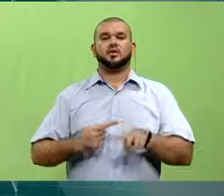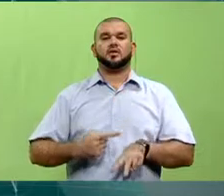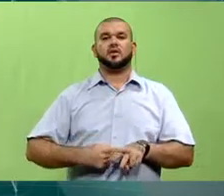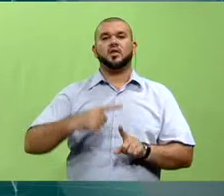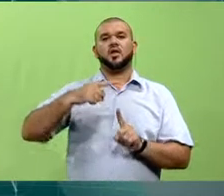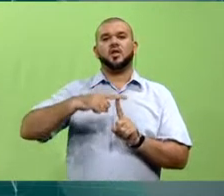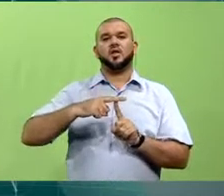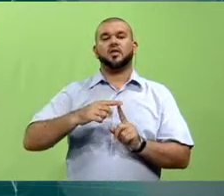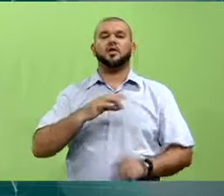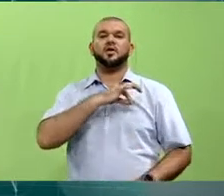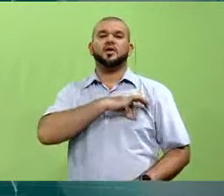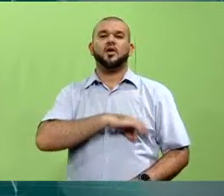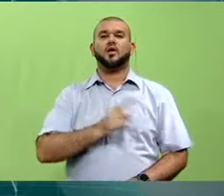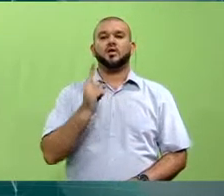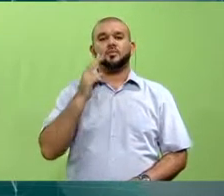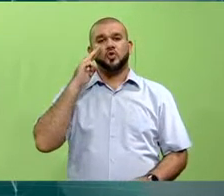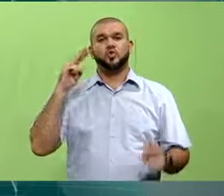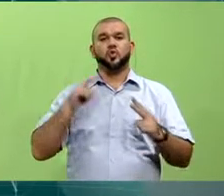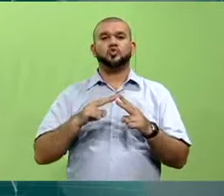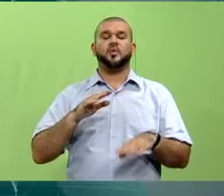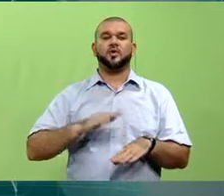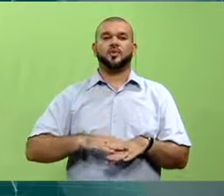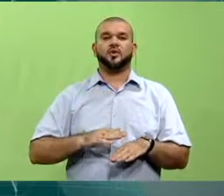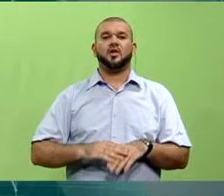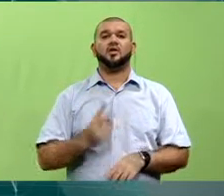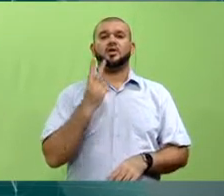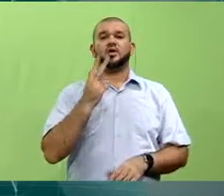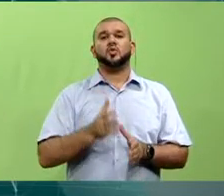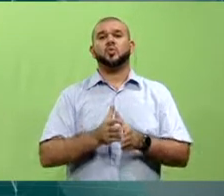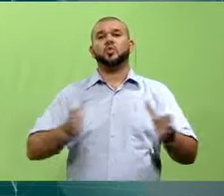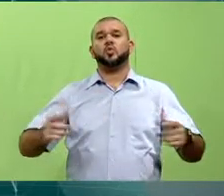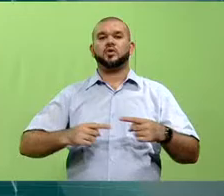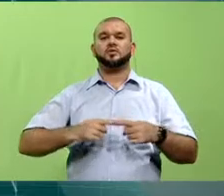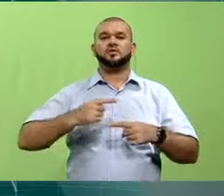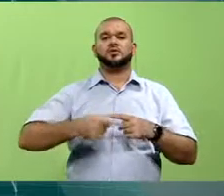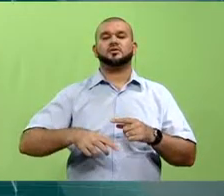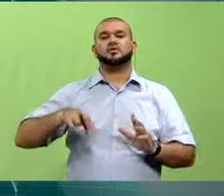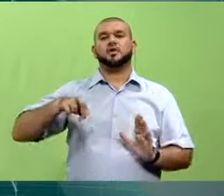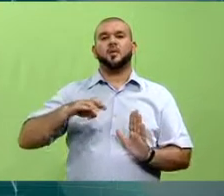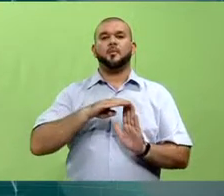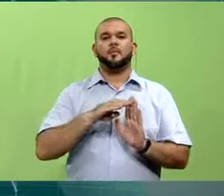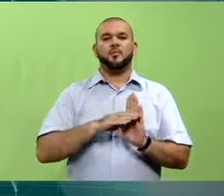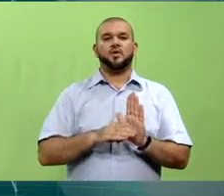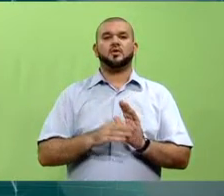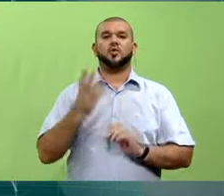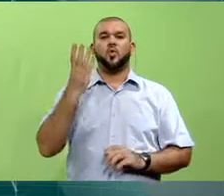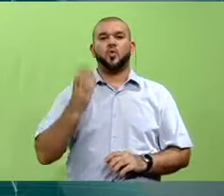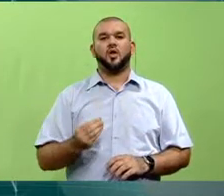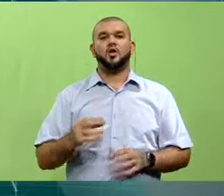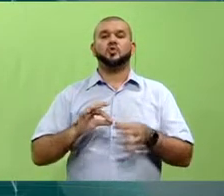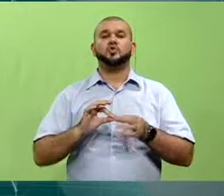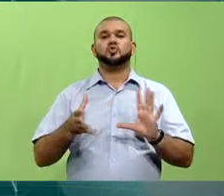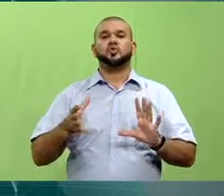parti olarak çözüme bağlılıklarını teyit ettiklerini belirtti. DİSİ Başkanı Neofitu